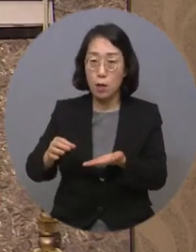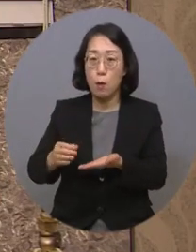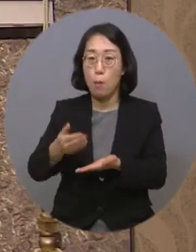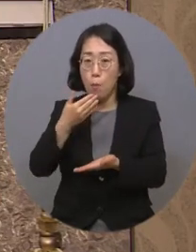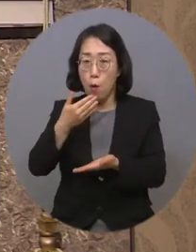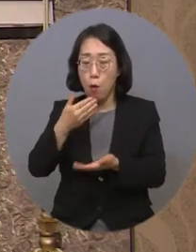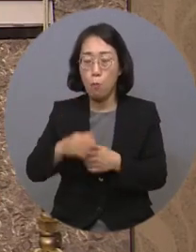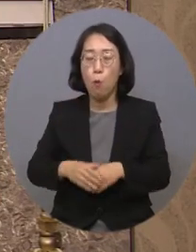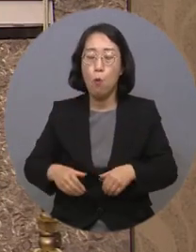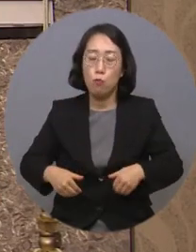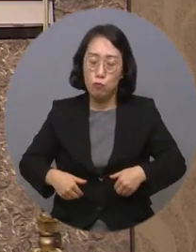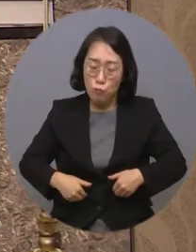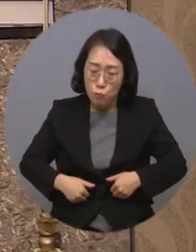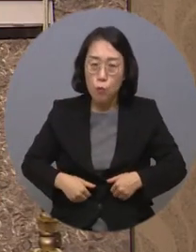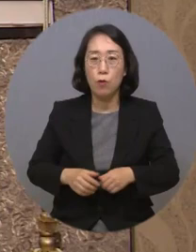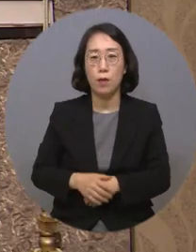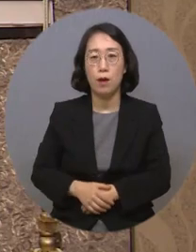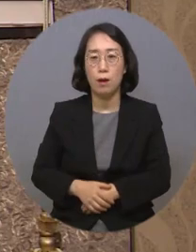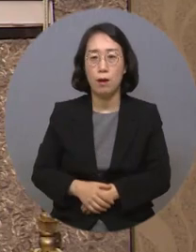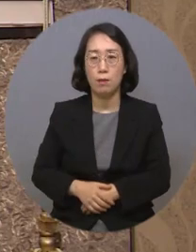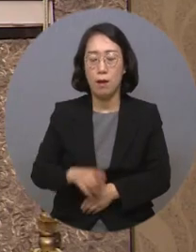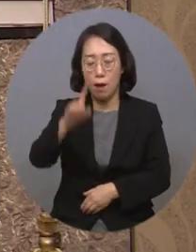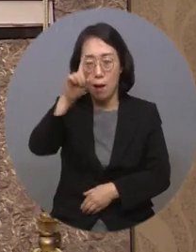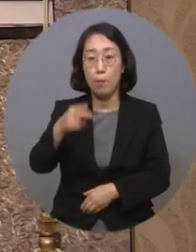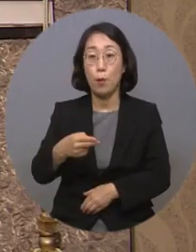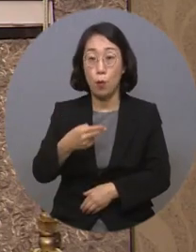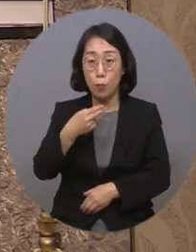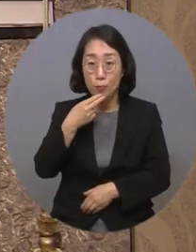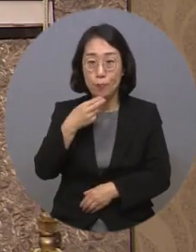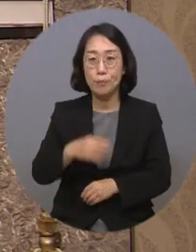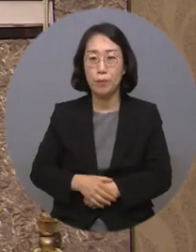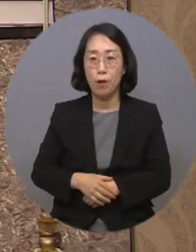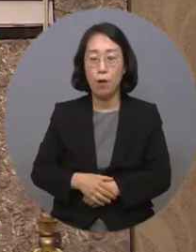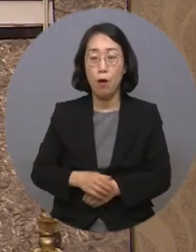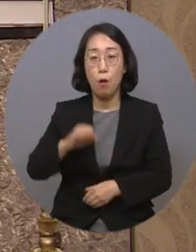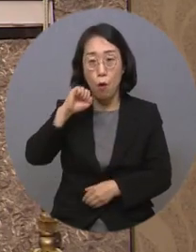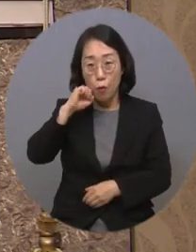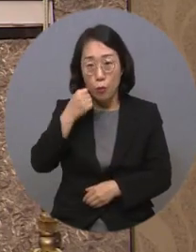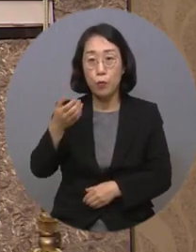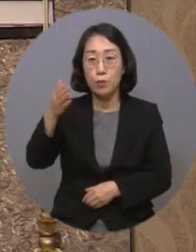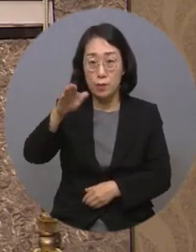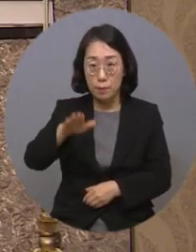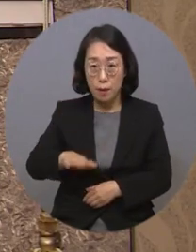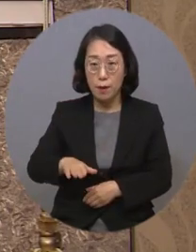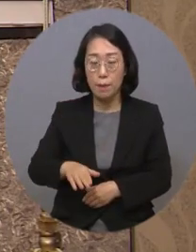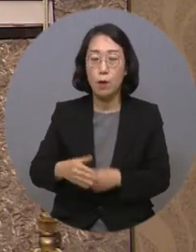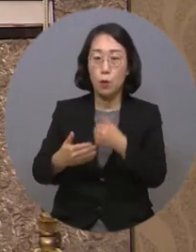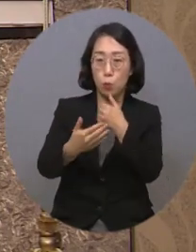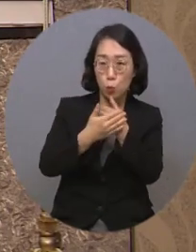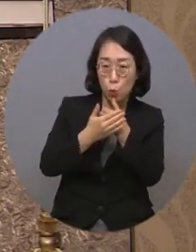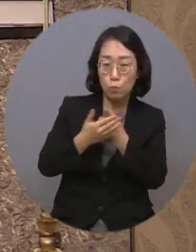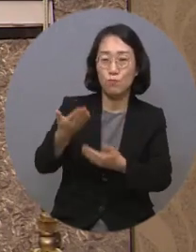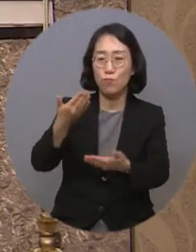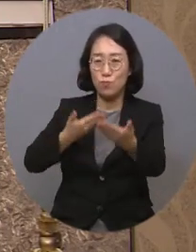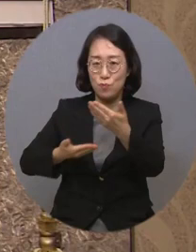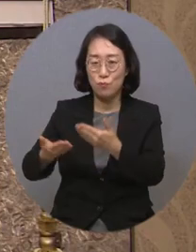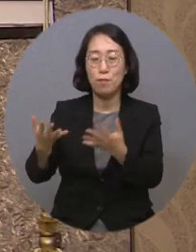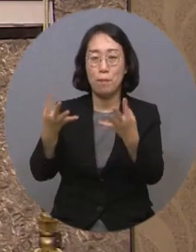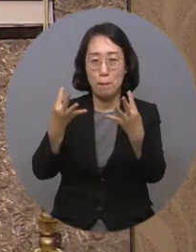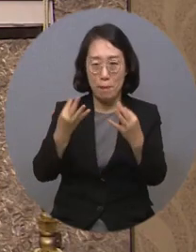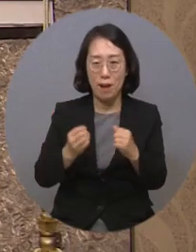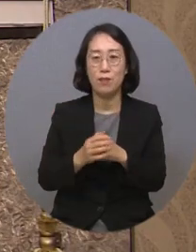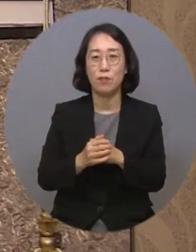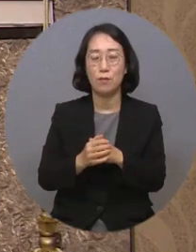떨어져서 뭐 어려워 본 적이 없을 만큼 네. 힘들었는데도 그렇게 상당히 그 도움 주신 분들이 참 많았었어요.